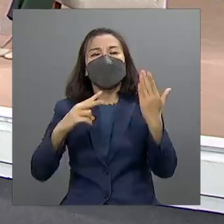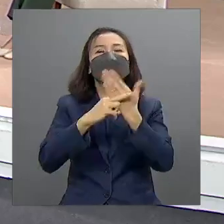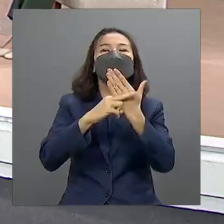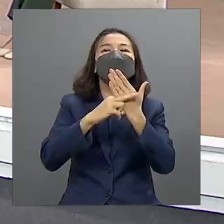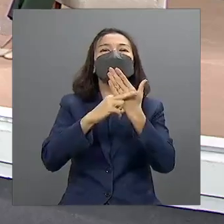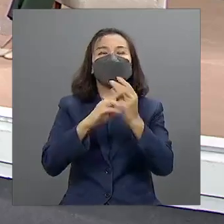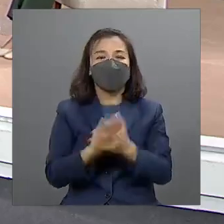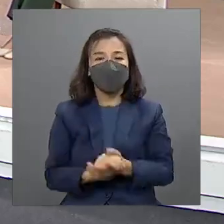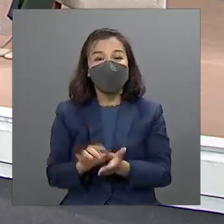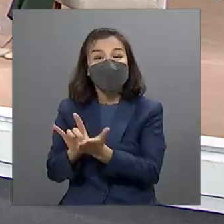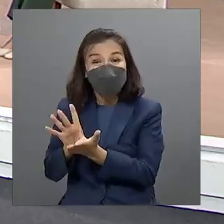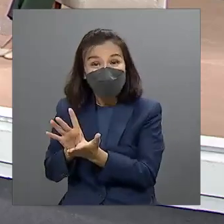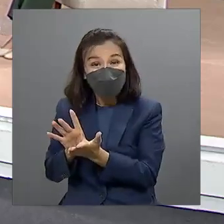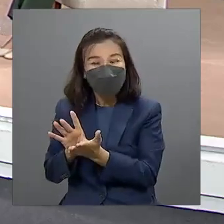พักเฟอ